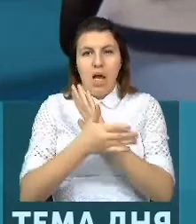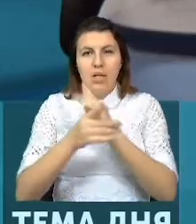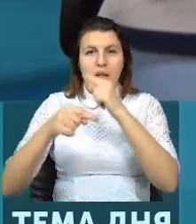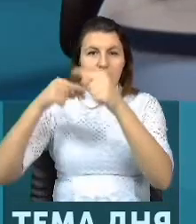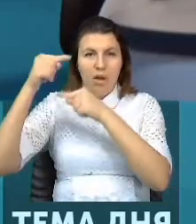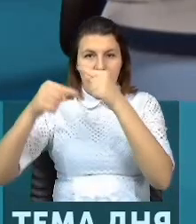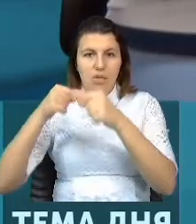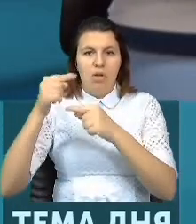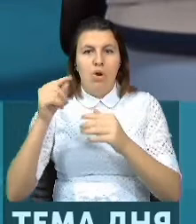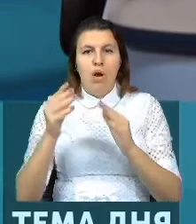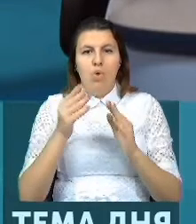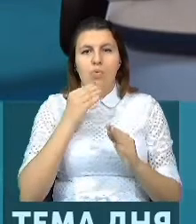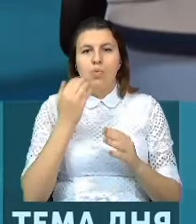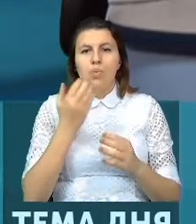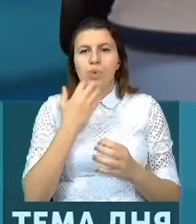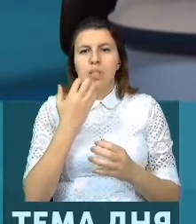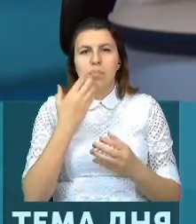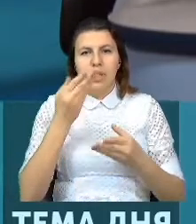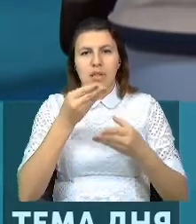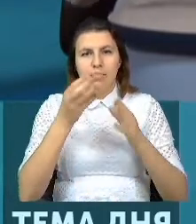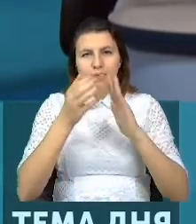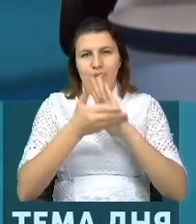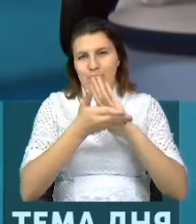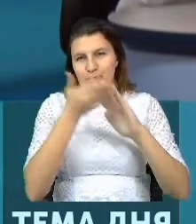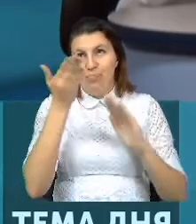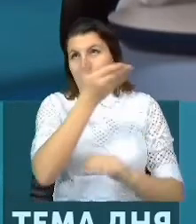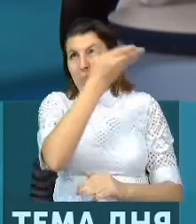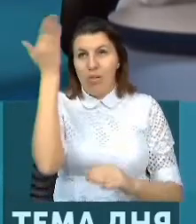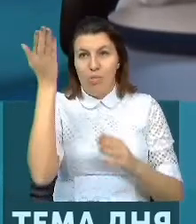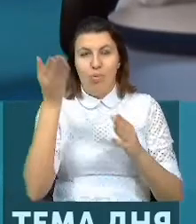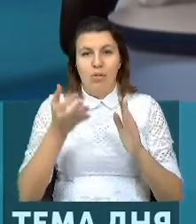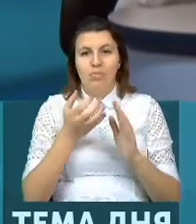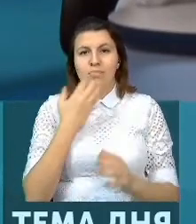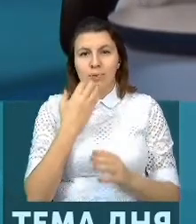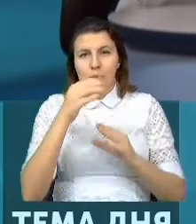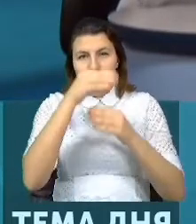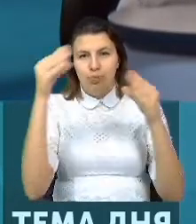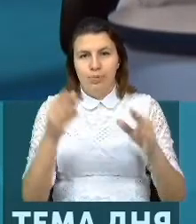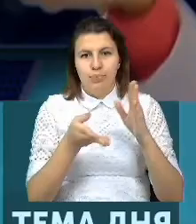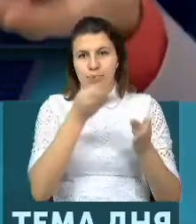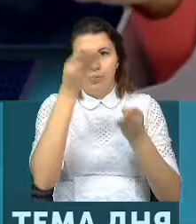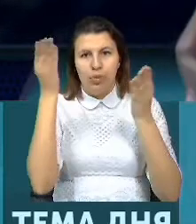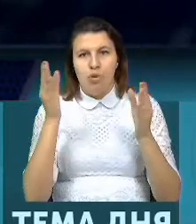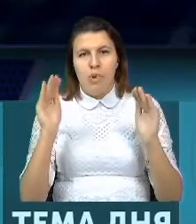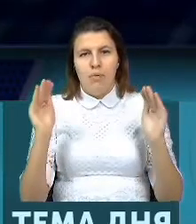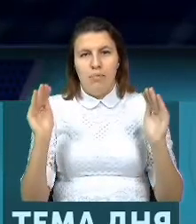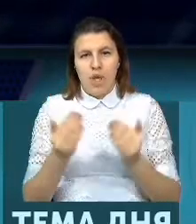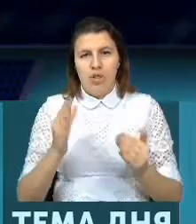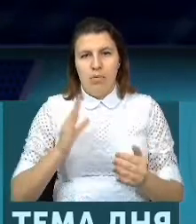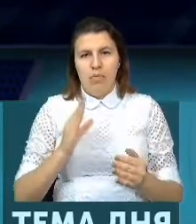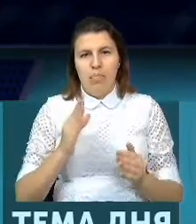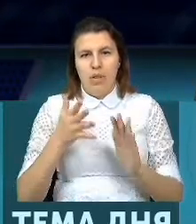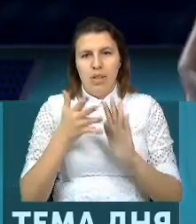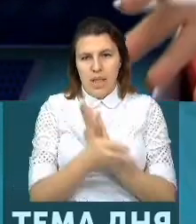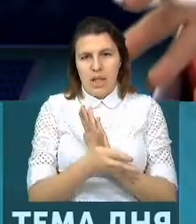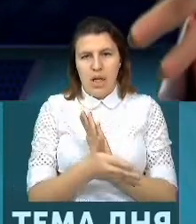утеплить потолок, чтобы не выходило все это, чтобы действительно меньше энергозатрат было. Но депутаты против. Причины